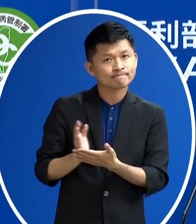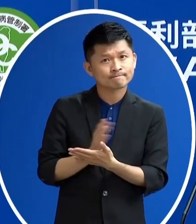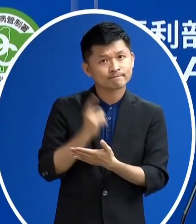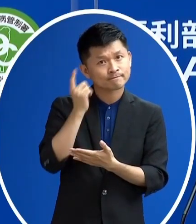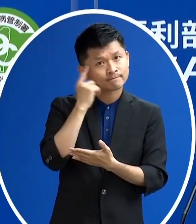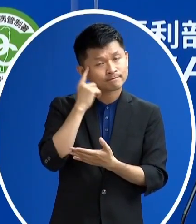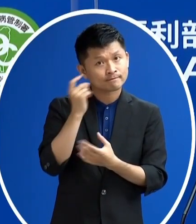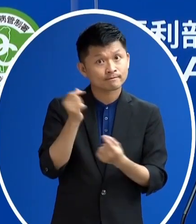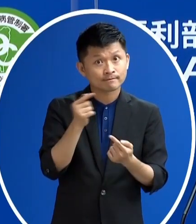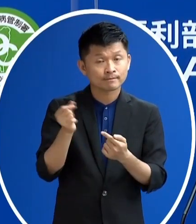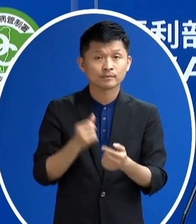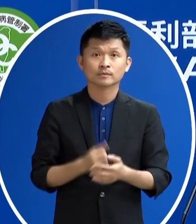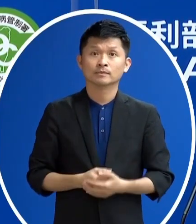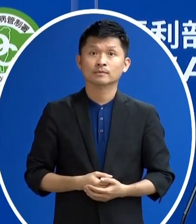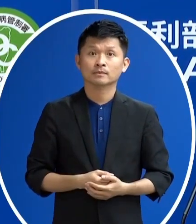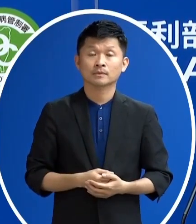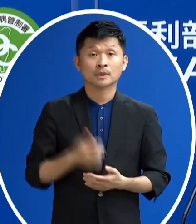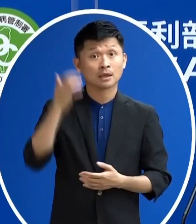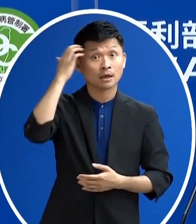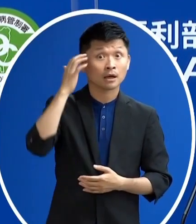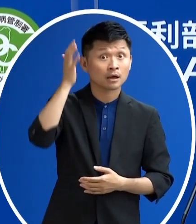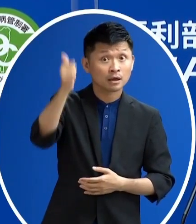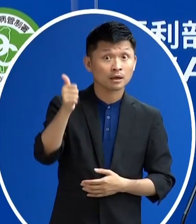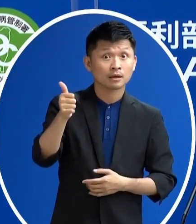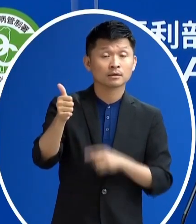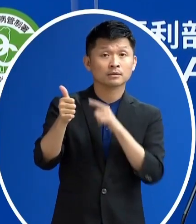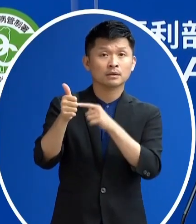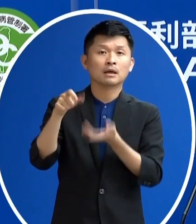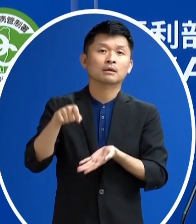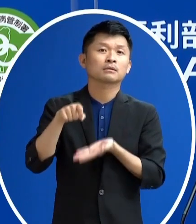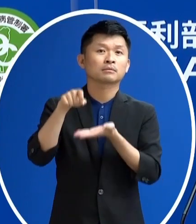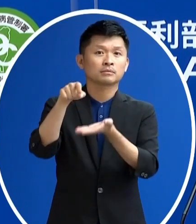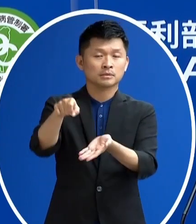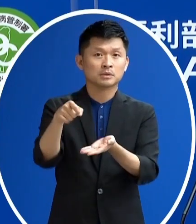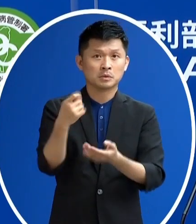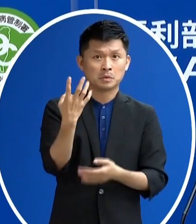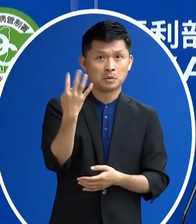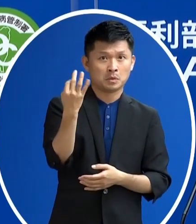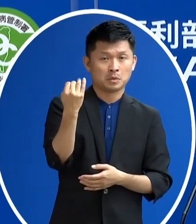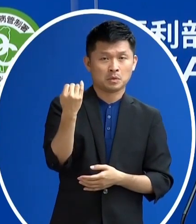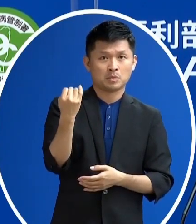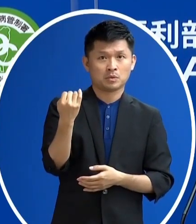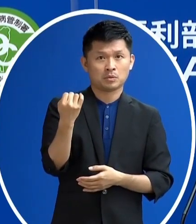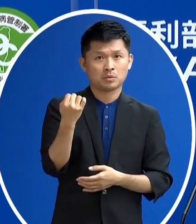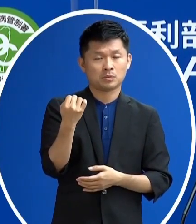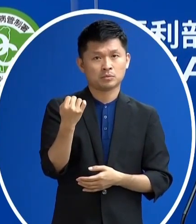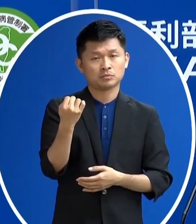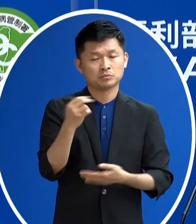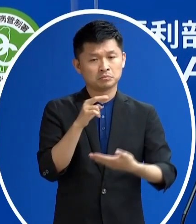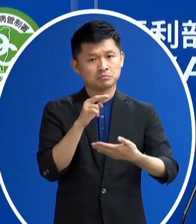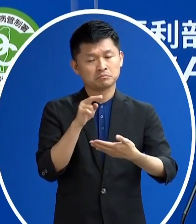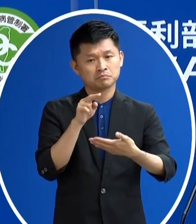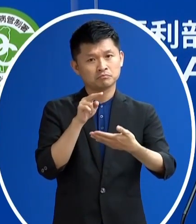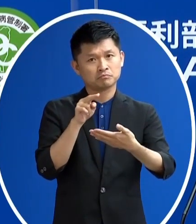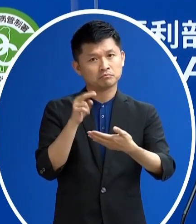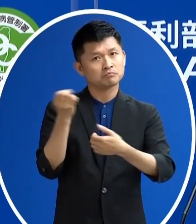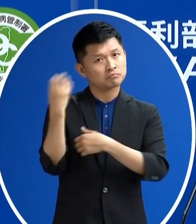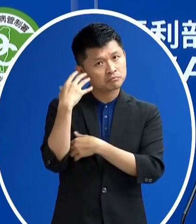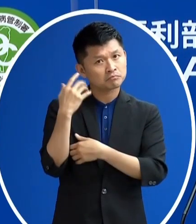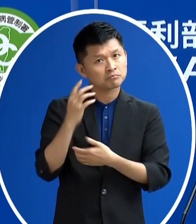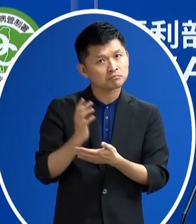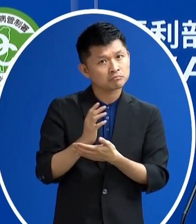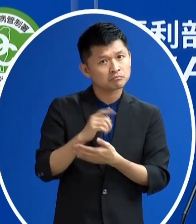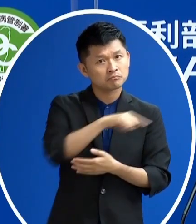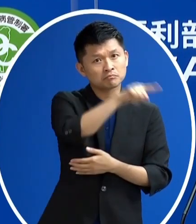是因为确实柯市长哈，那提出这样的一个数目，确实也看起来也。好，蛮就是让大